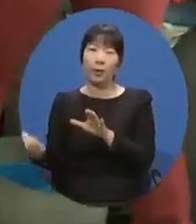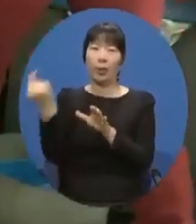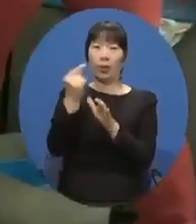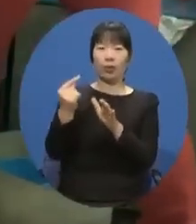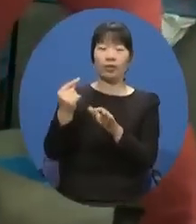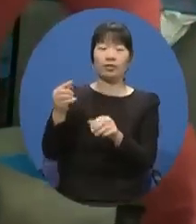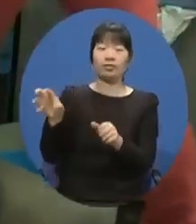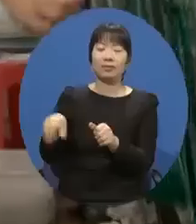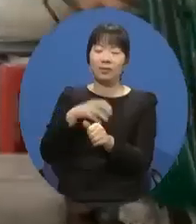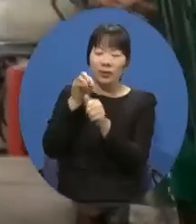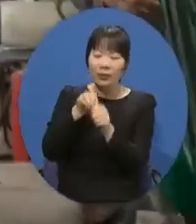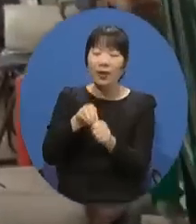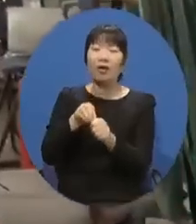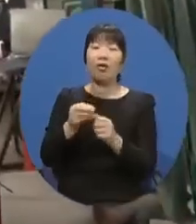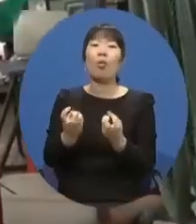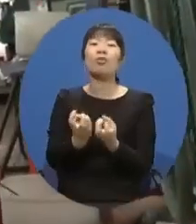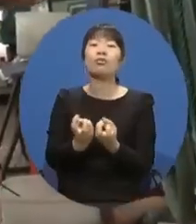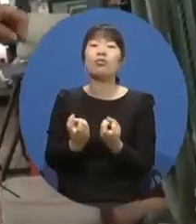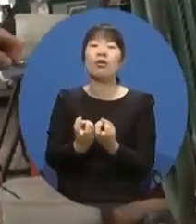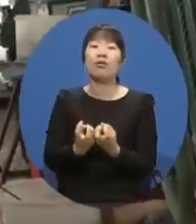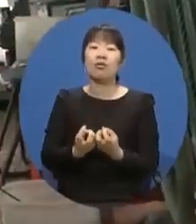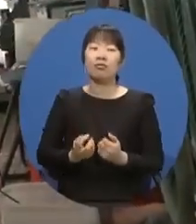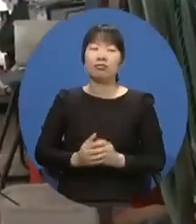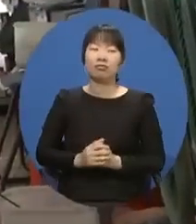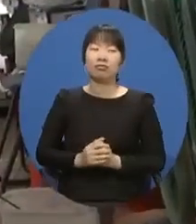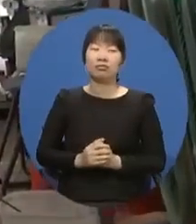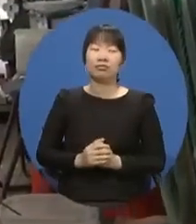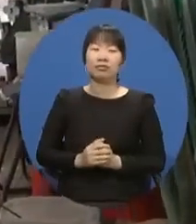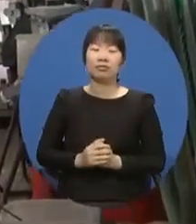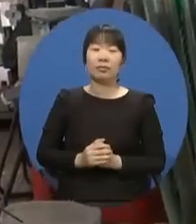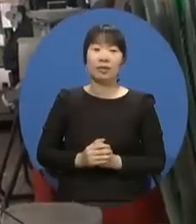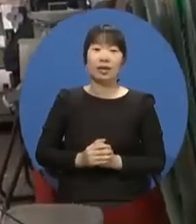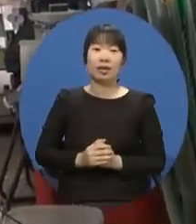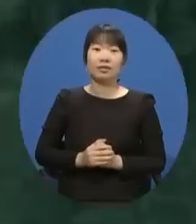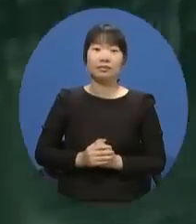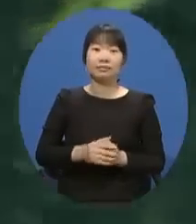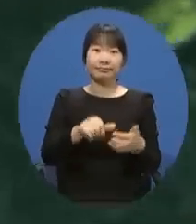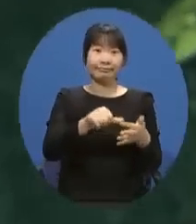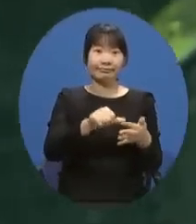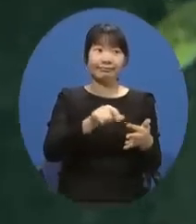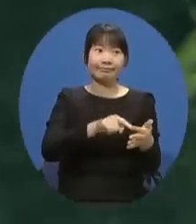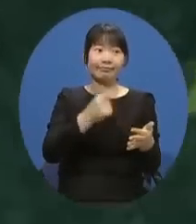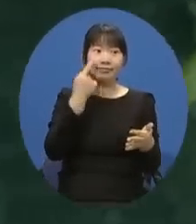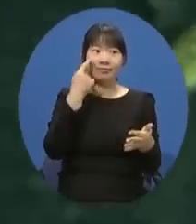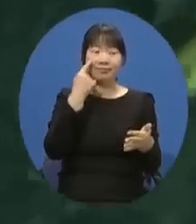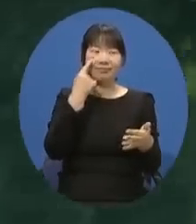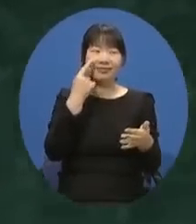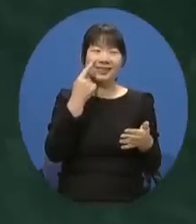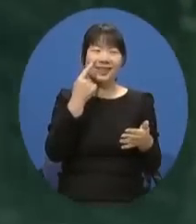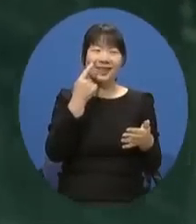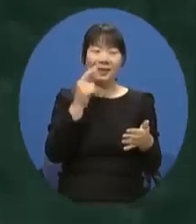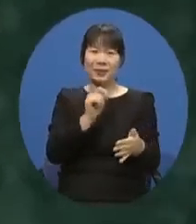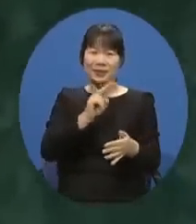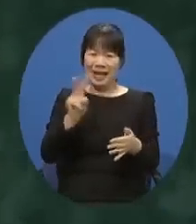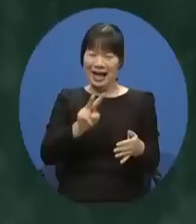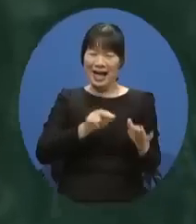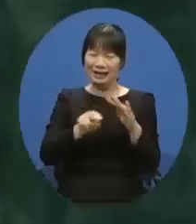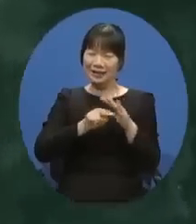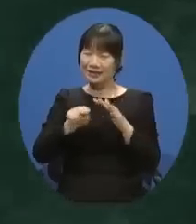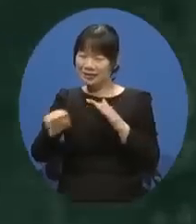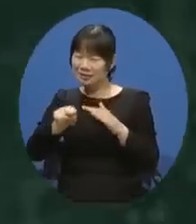수도 있어. 이걸로다가 이렇게. 어머 고야 해보래. 아 고야다